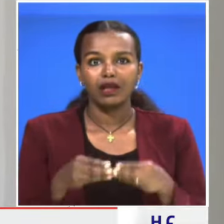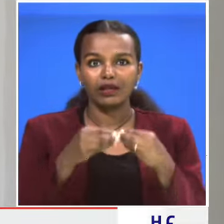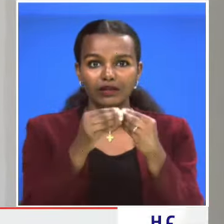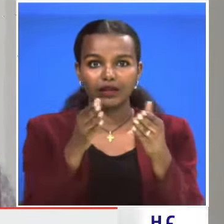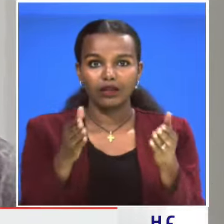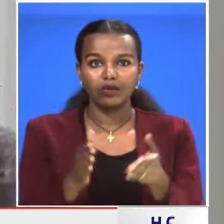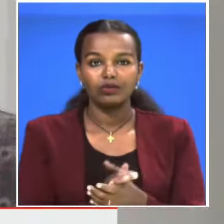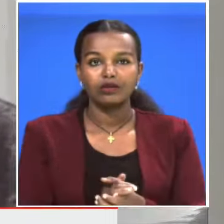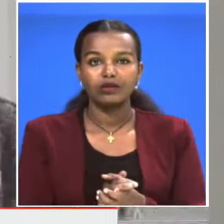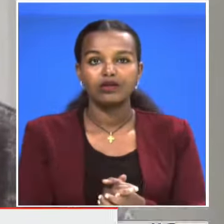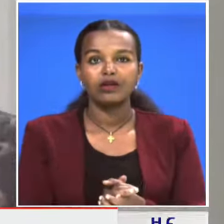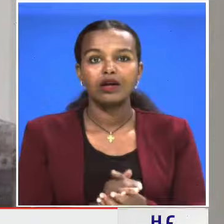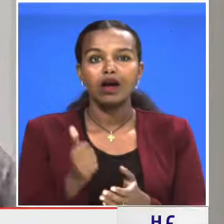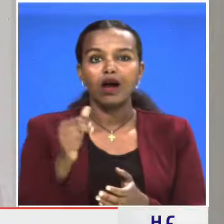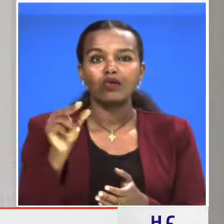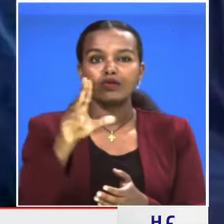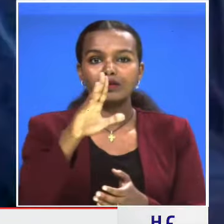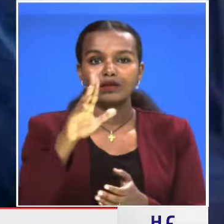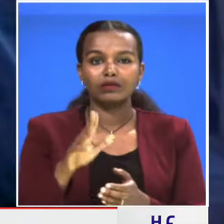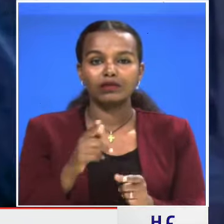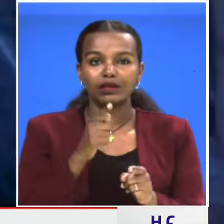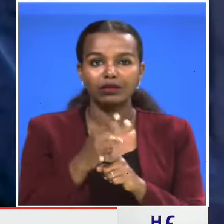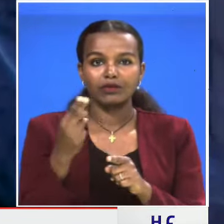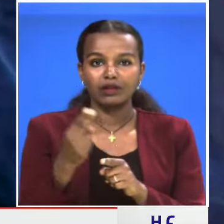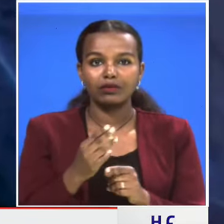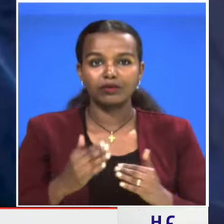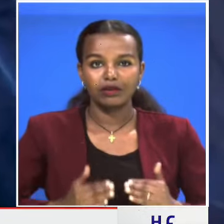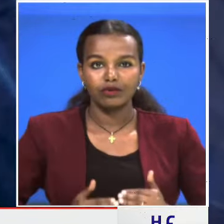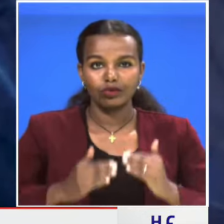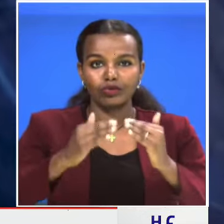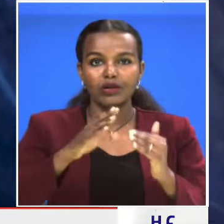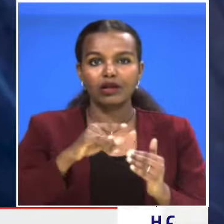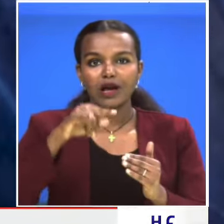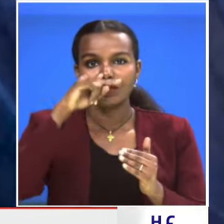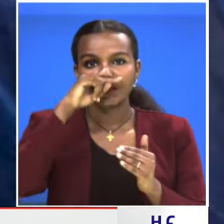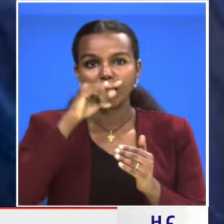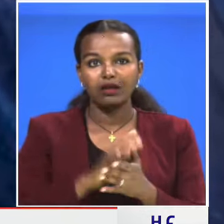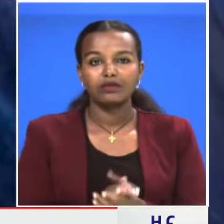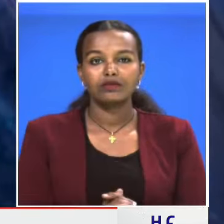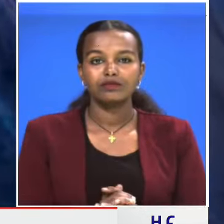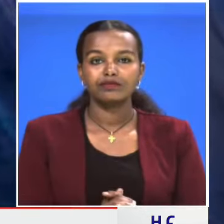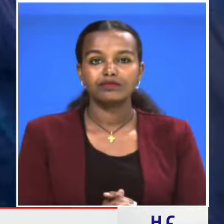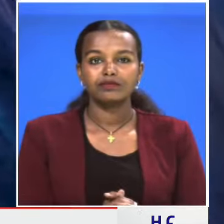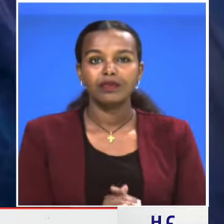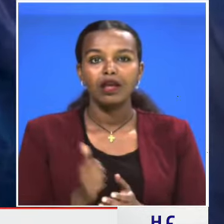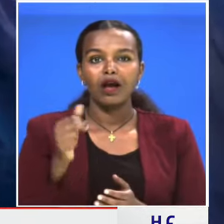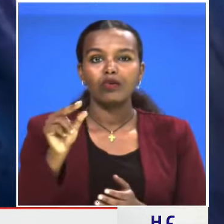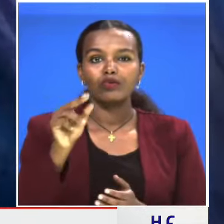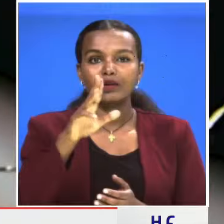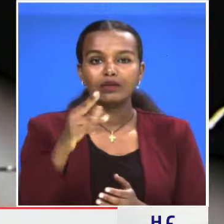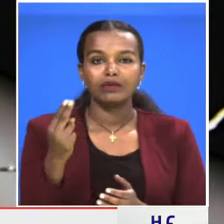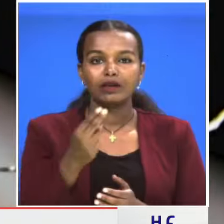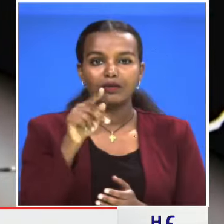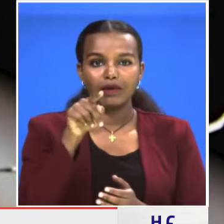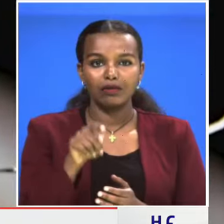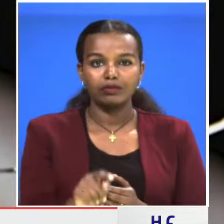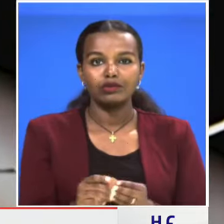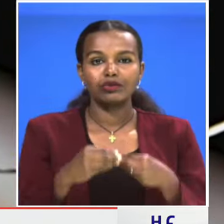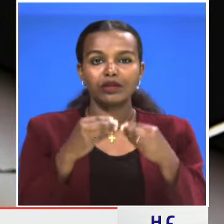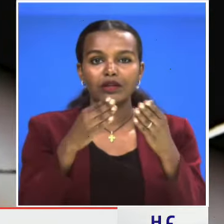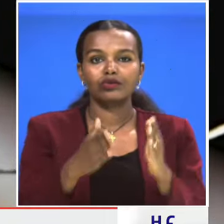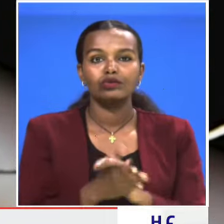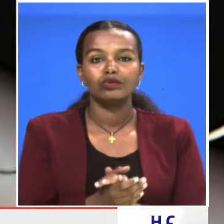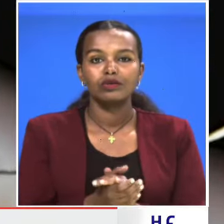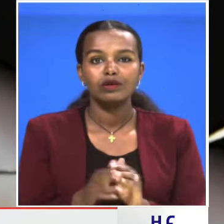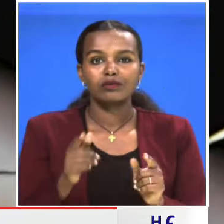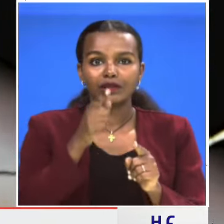የተሰጠውን አጎበር በአግባቡ መጠቀም፣ በተለይ ነፍሰ ጡርና ህፃናት አጎበር መጠቀም አለባቸው። የተሰጣቸውን